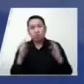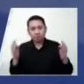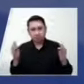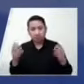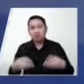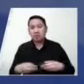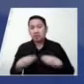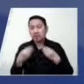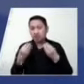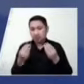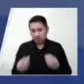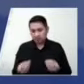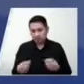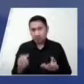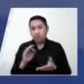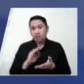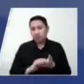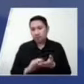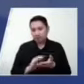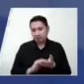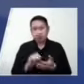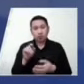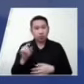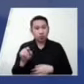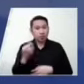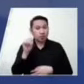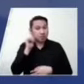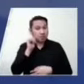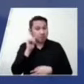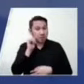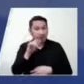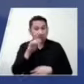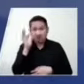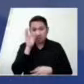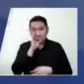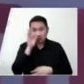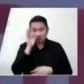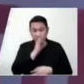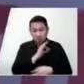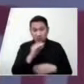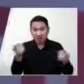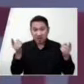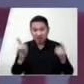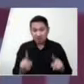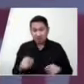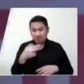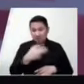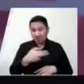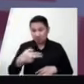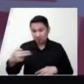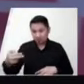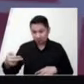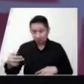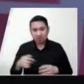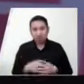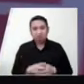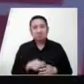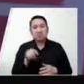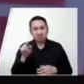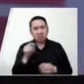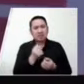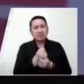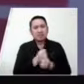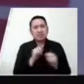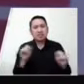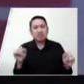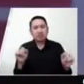executive clemency sa Pinay death row convict sa Indonesia na si Mary Jane Veloso. Ligtas man sa parusang bitay, habang buhay